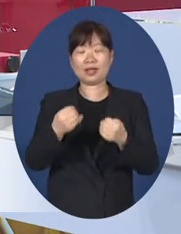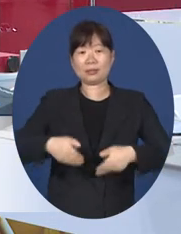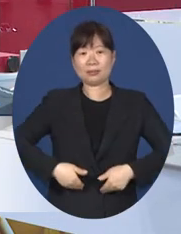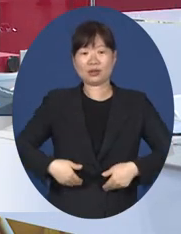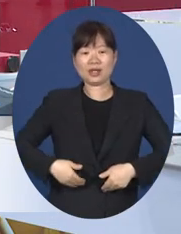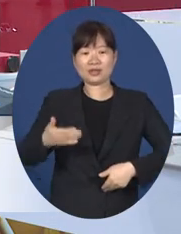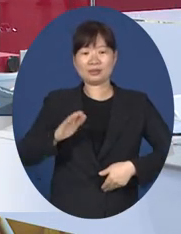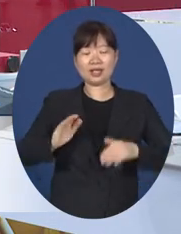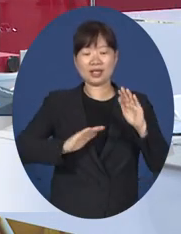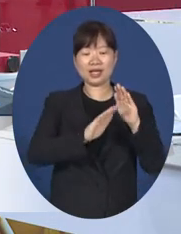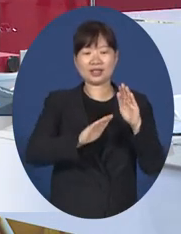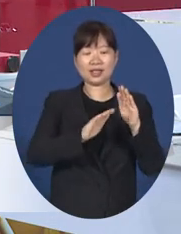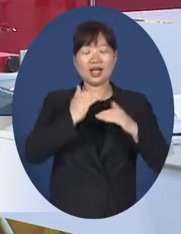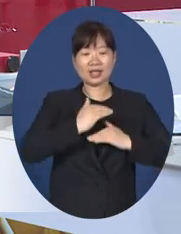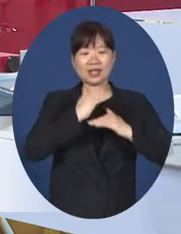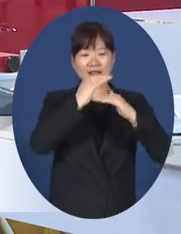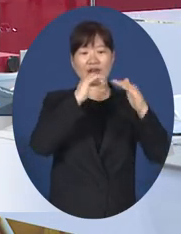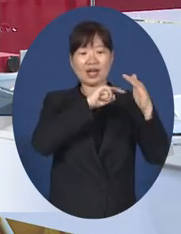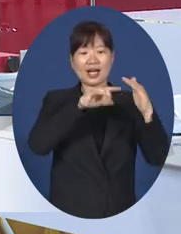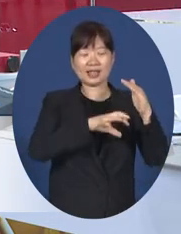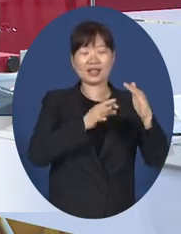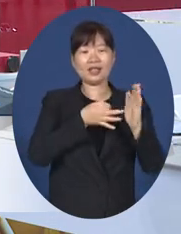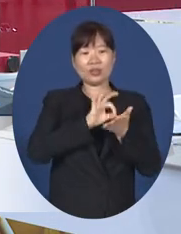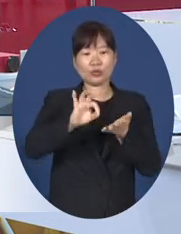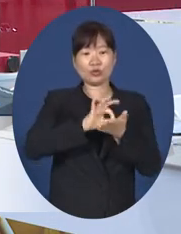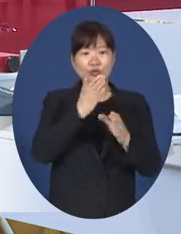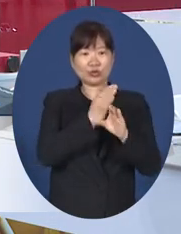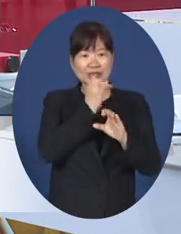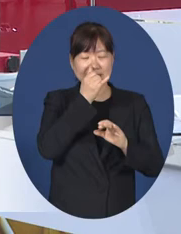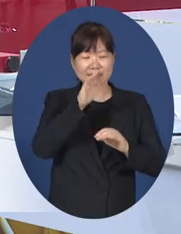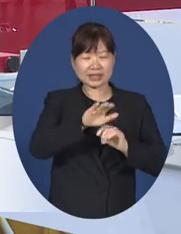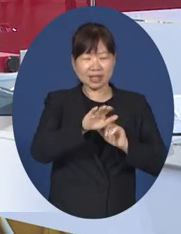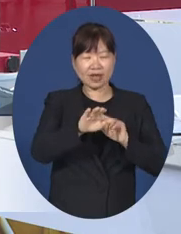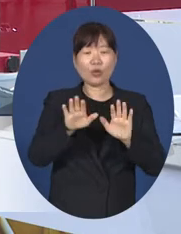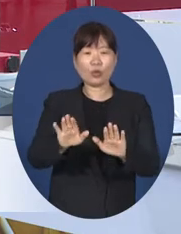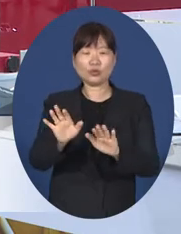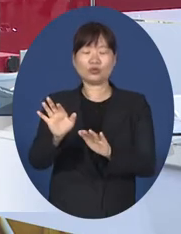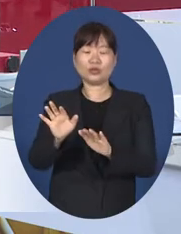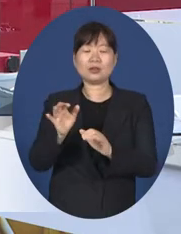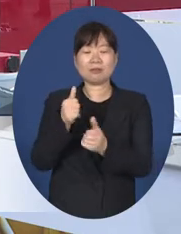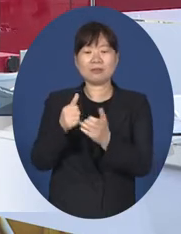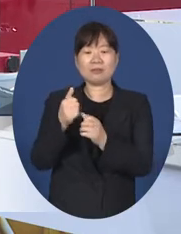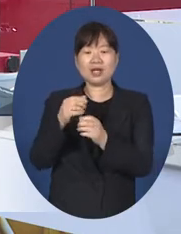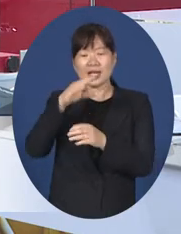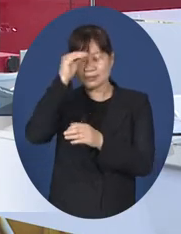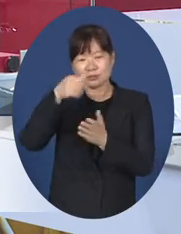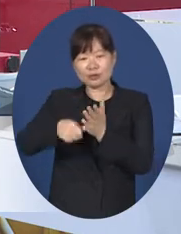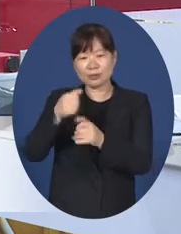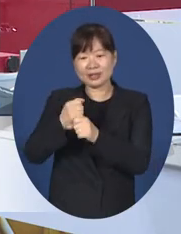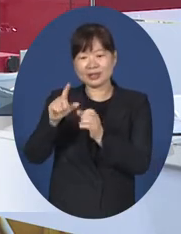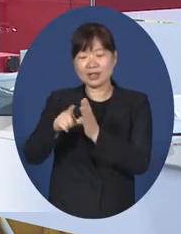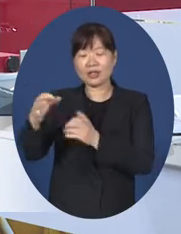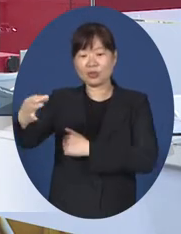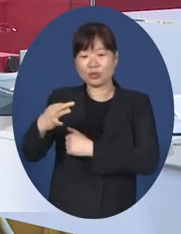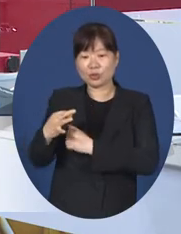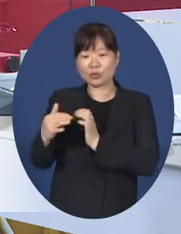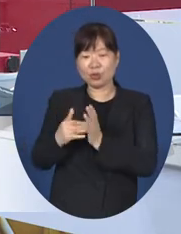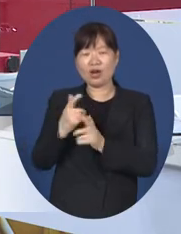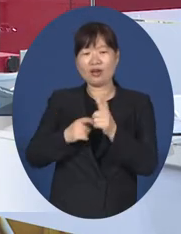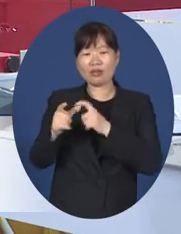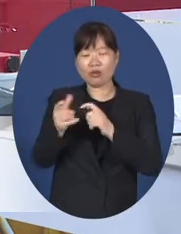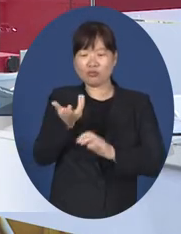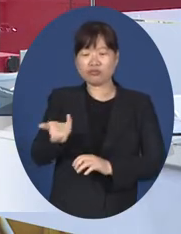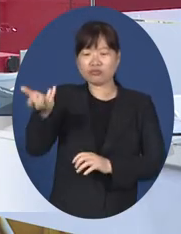들어가거든요. 근데 가정 속에서 이제 돈이 들어가는데 이번에 이제 이런 시제품을 만드는 데 도움을 받았고요. 또 이제 우리가 이것을 양산하고 좀